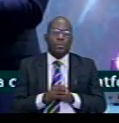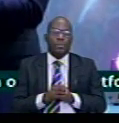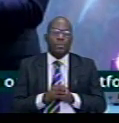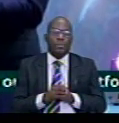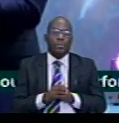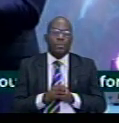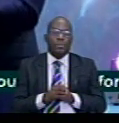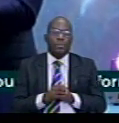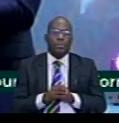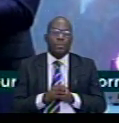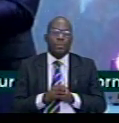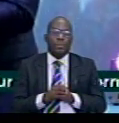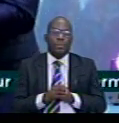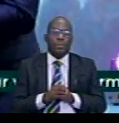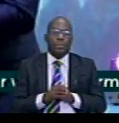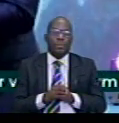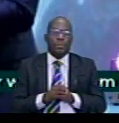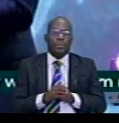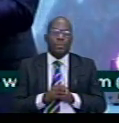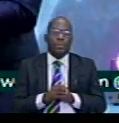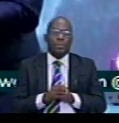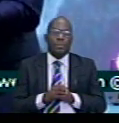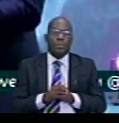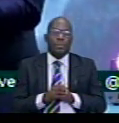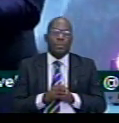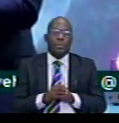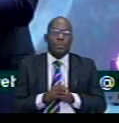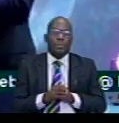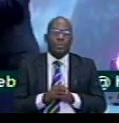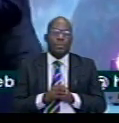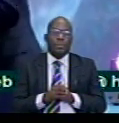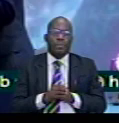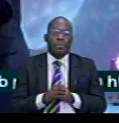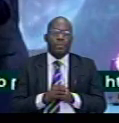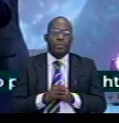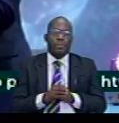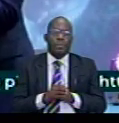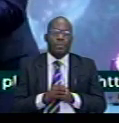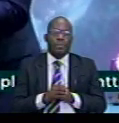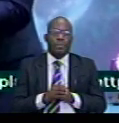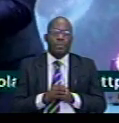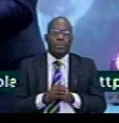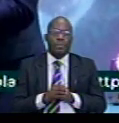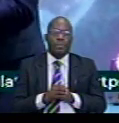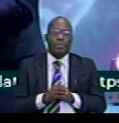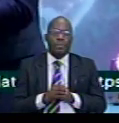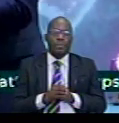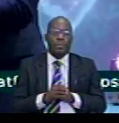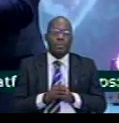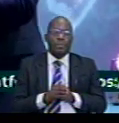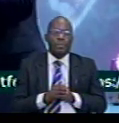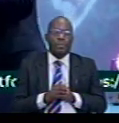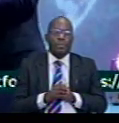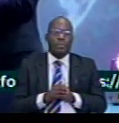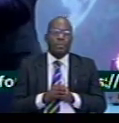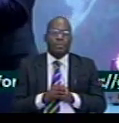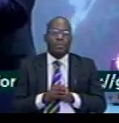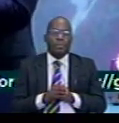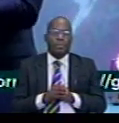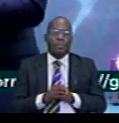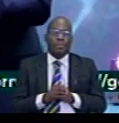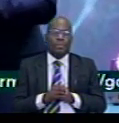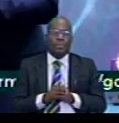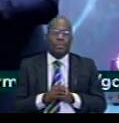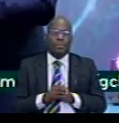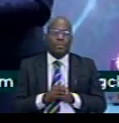ventre. Elle arrive à respirer normalement. Gloire à Dieu. Et son deuxième témoignage est celui-ci. Avant qu'il ne vienne à la croisade,